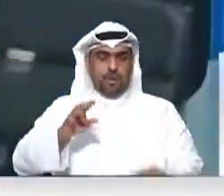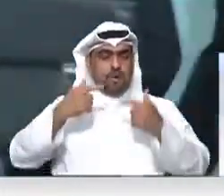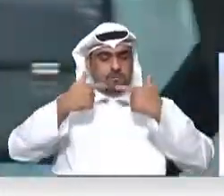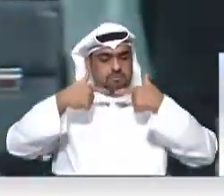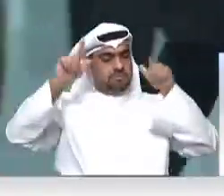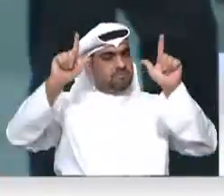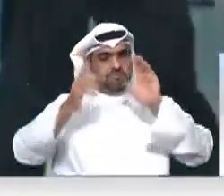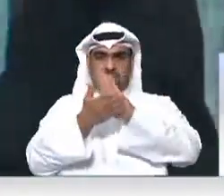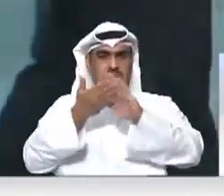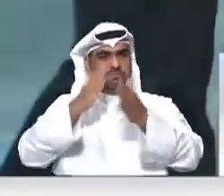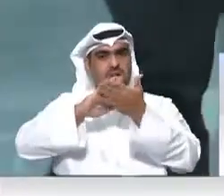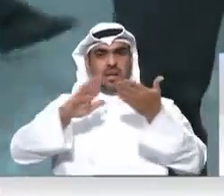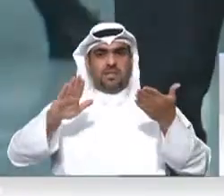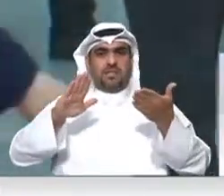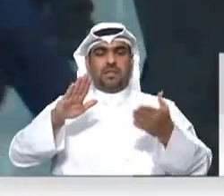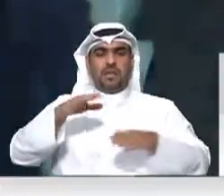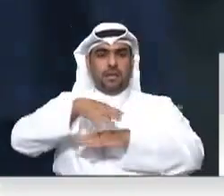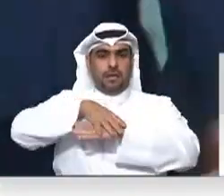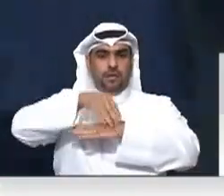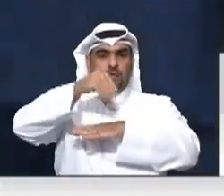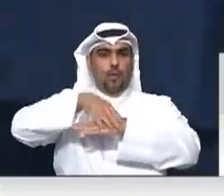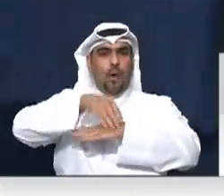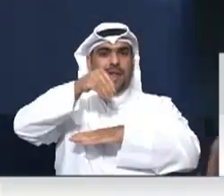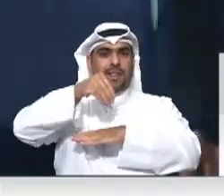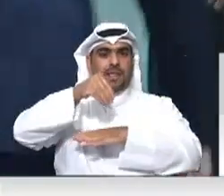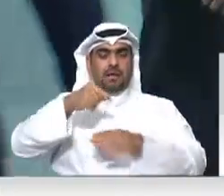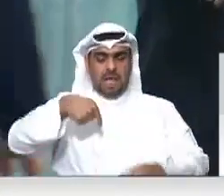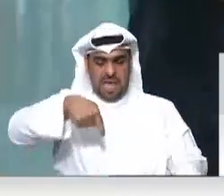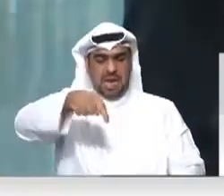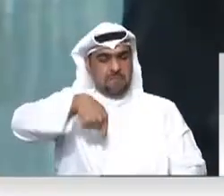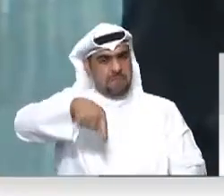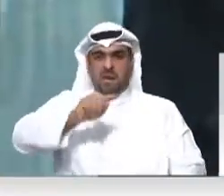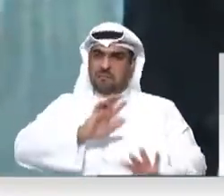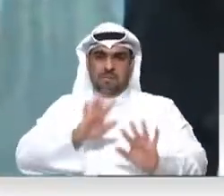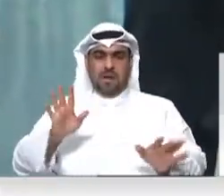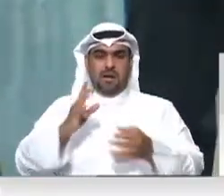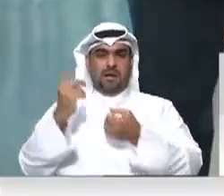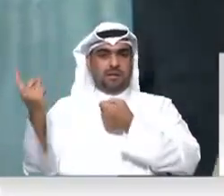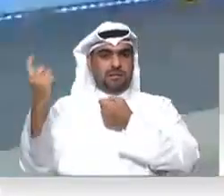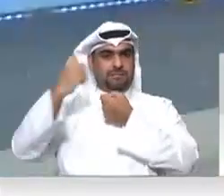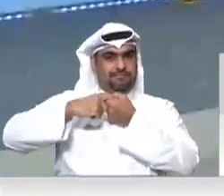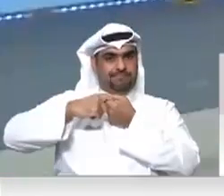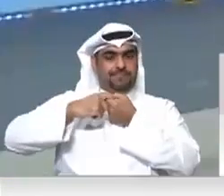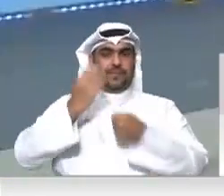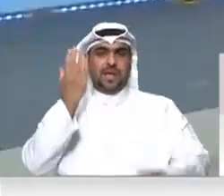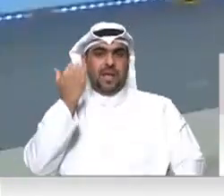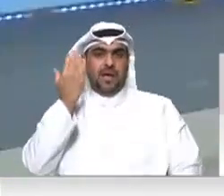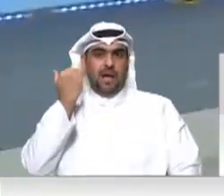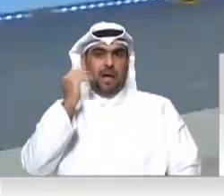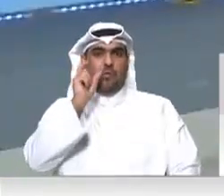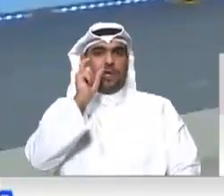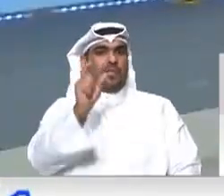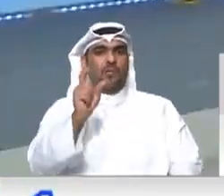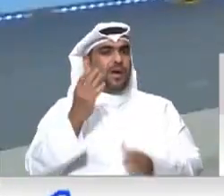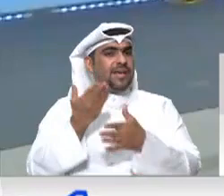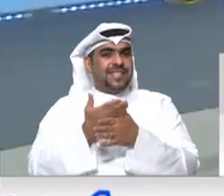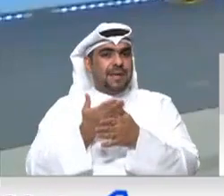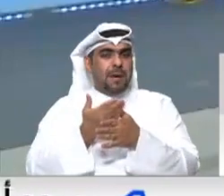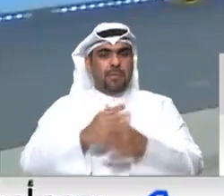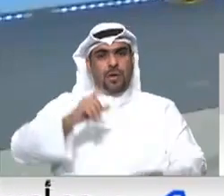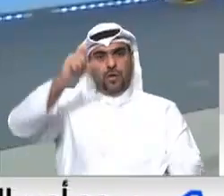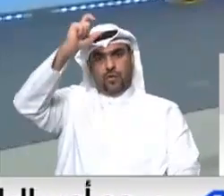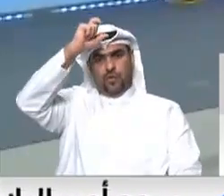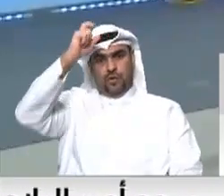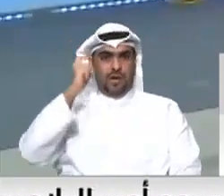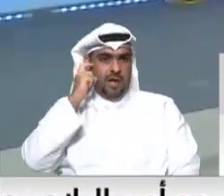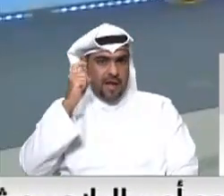قريب المنال، مؤكدا أنها أوفت بالتزاماتها لمعالجة الاعتراضات التركية. جاء الإعلان في ختام